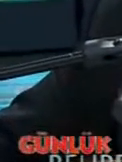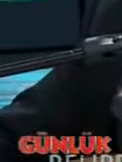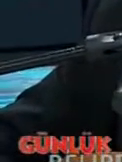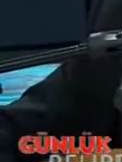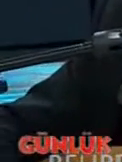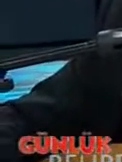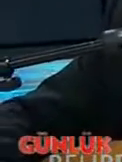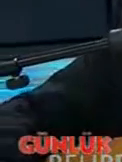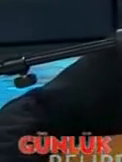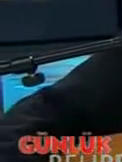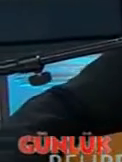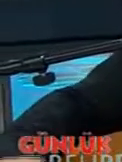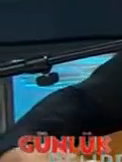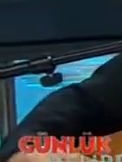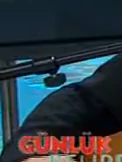de